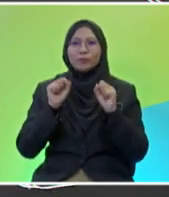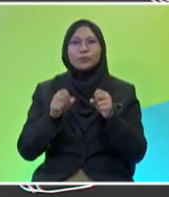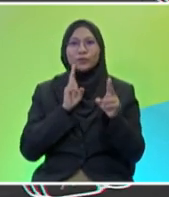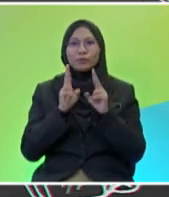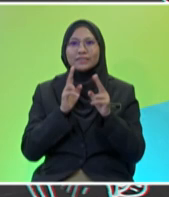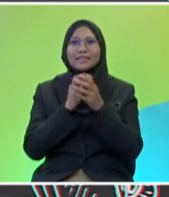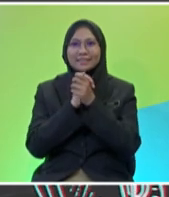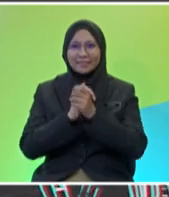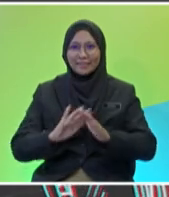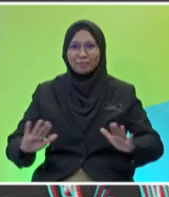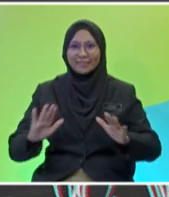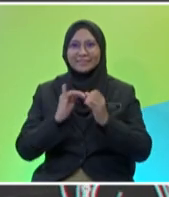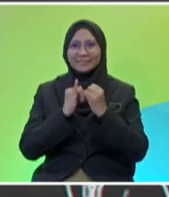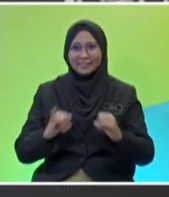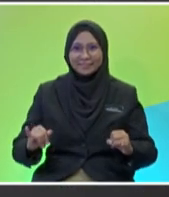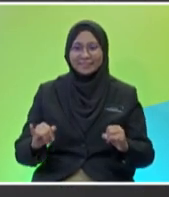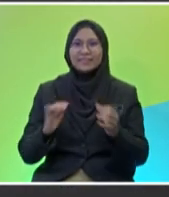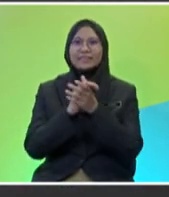Selamat pagi